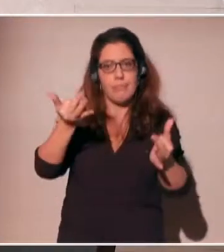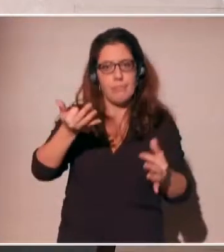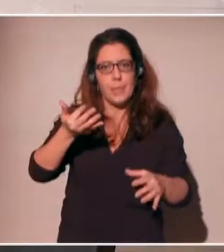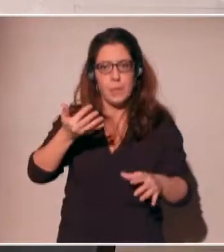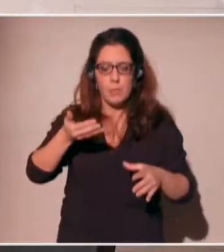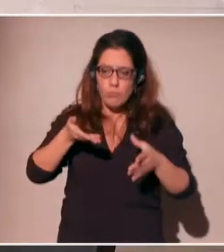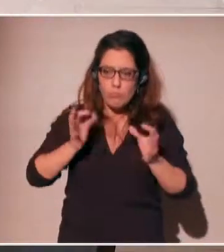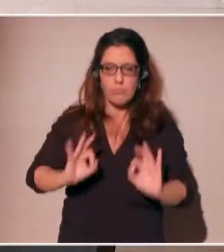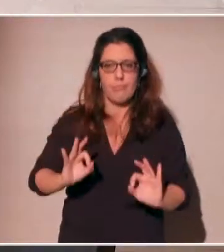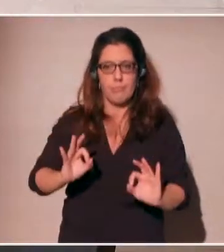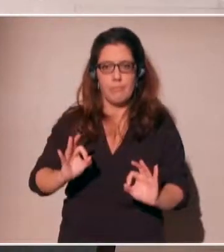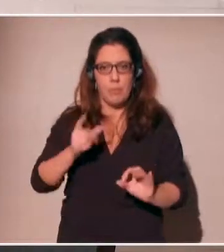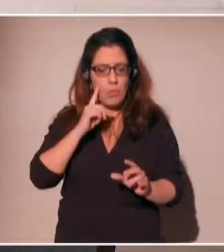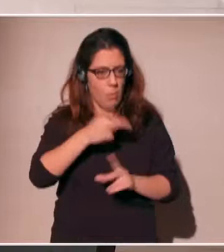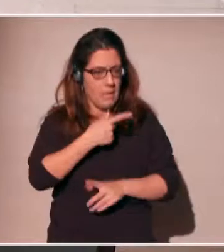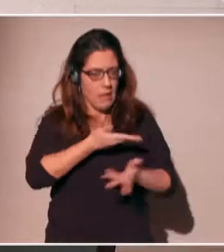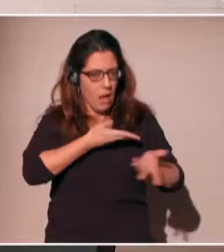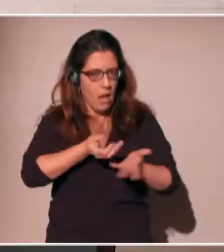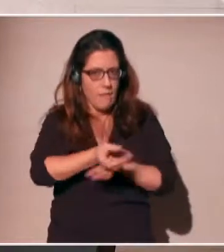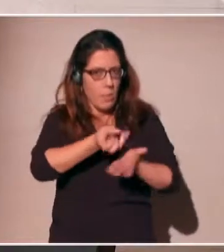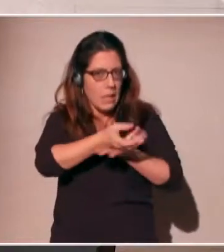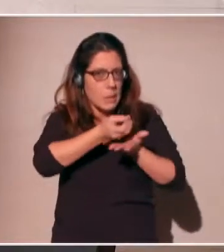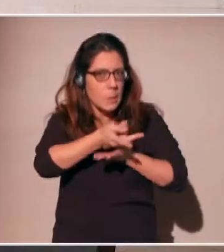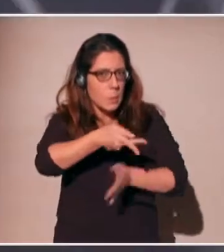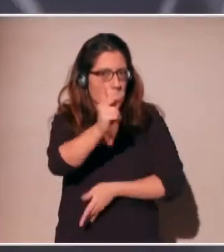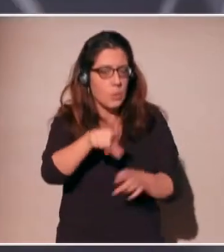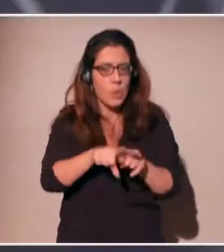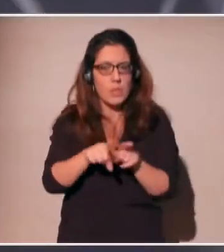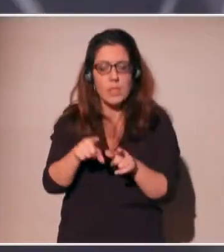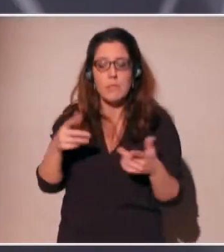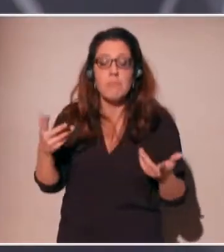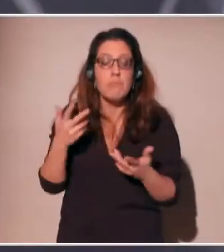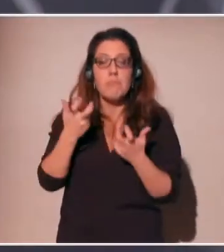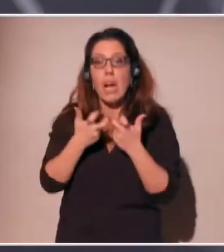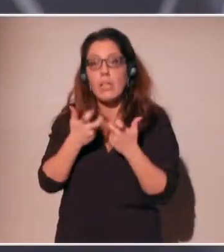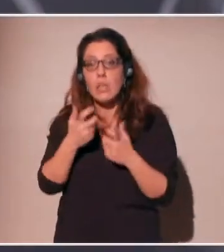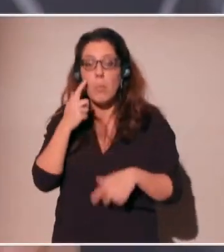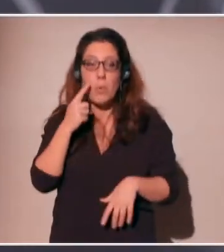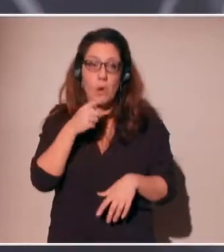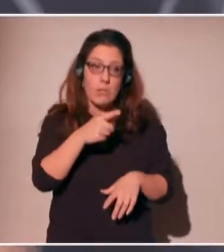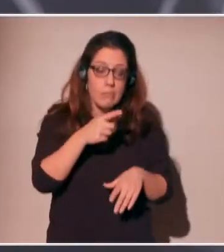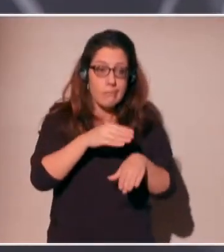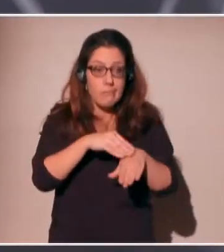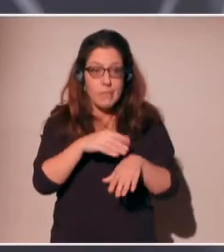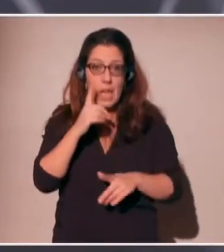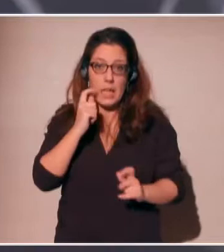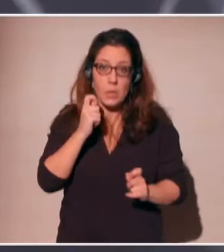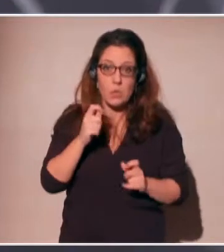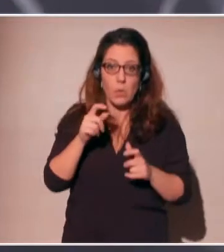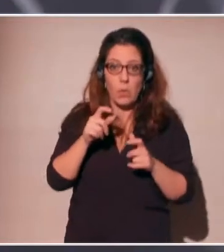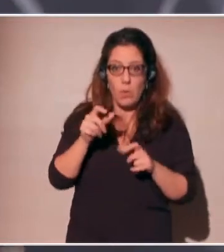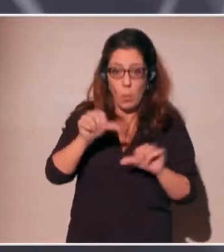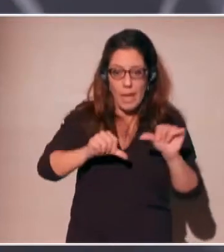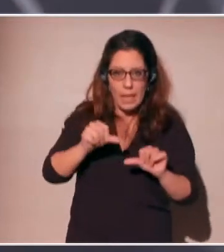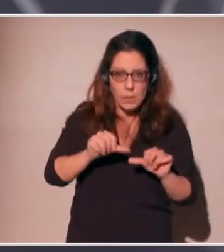davantage d'informations à partager avec les médecins, pour pouvoir leur rappeler, par exemple, les différentes étapes critiques, cruciales d'une